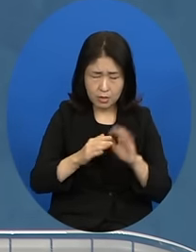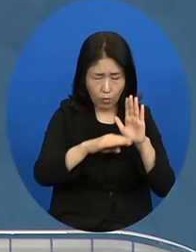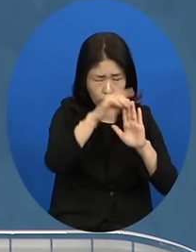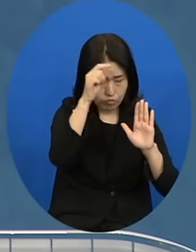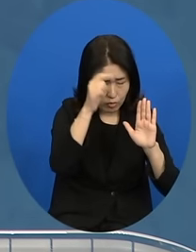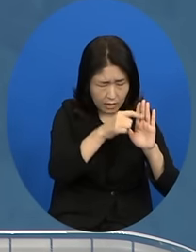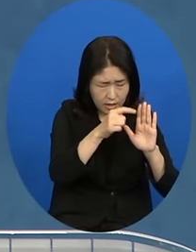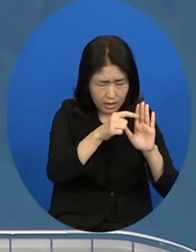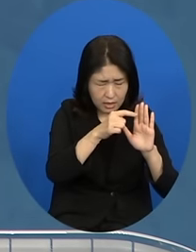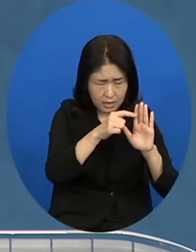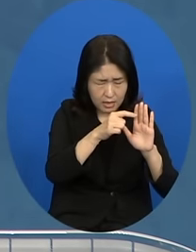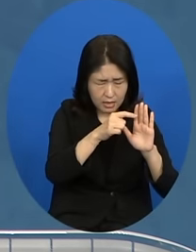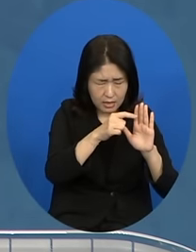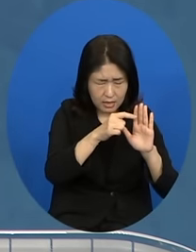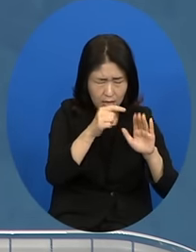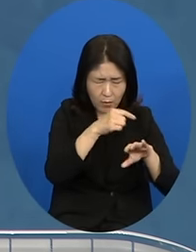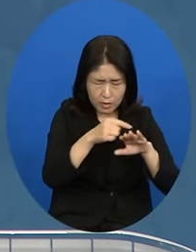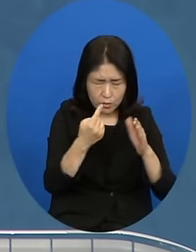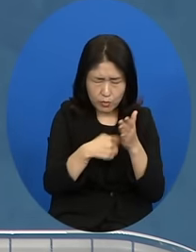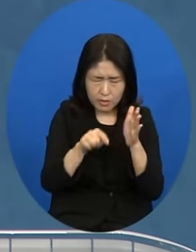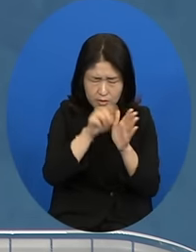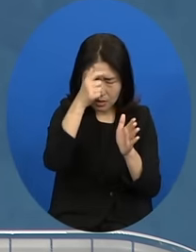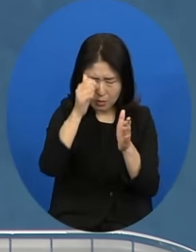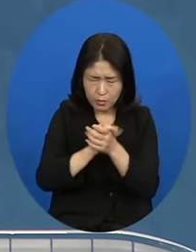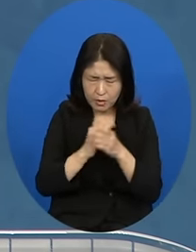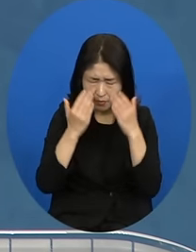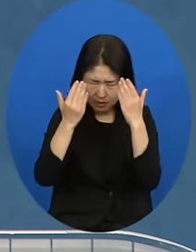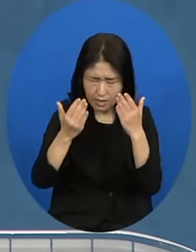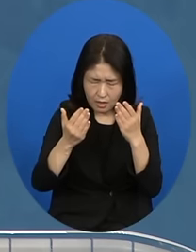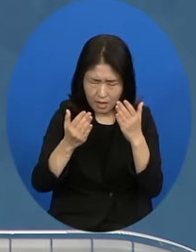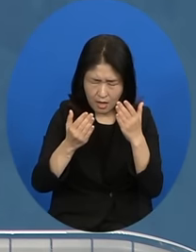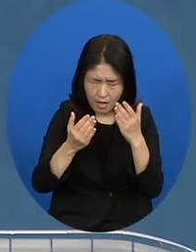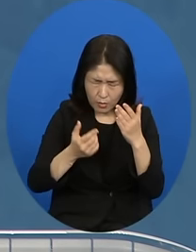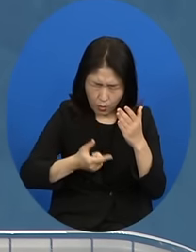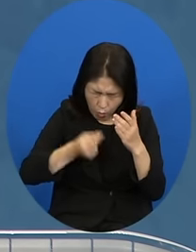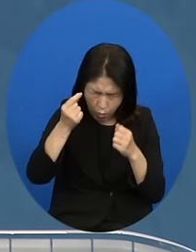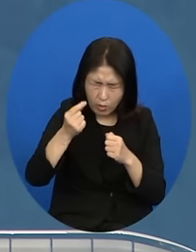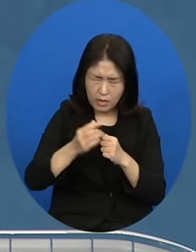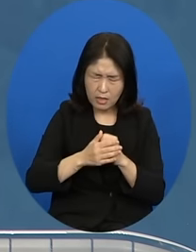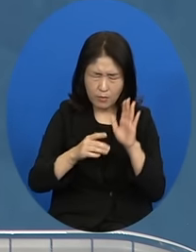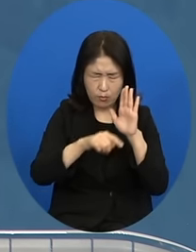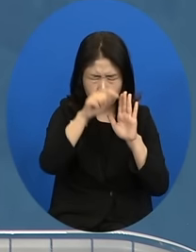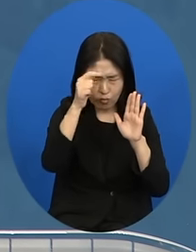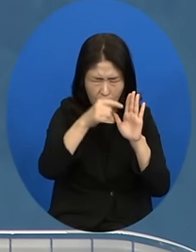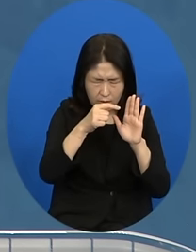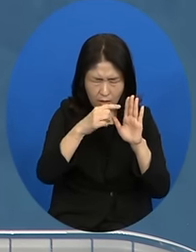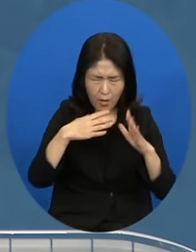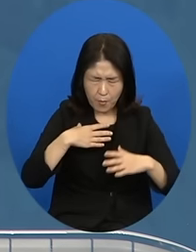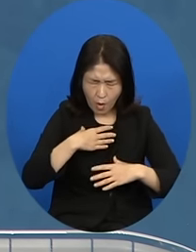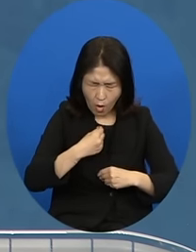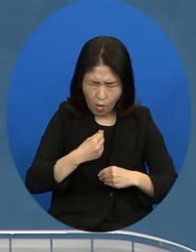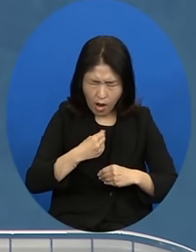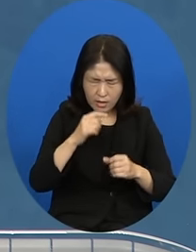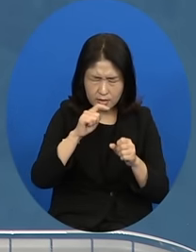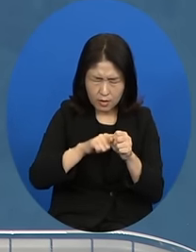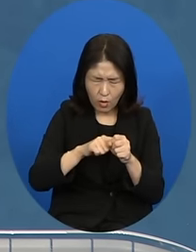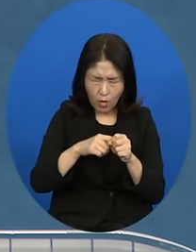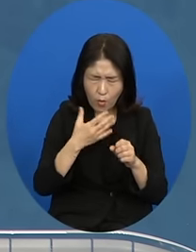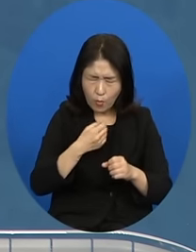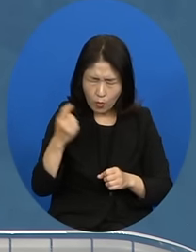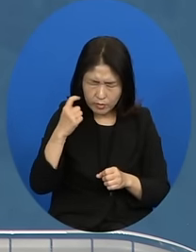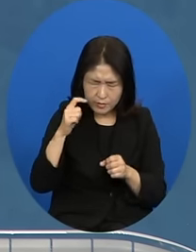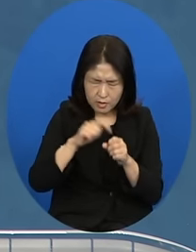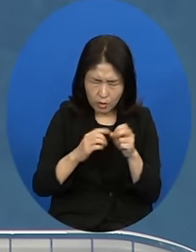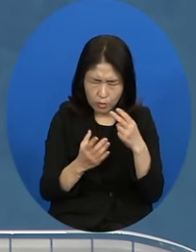우리 민족들을 위하여 기도합니다. 하나님, 속히 북한에 평화적이고 복음적인 통일이 일어나게